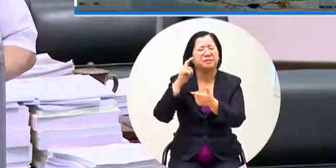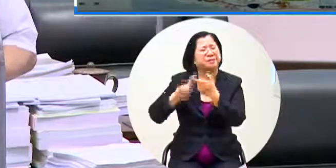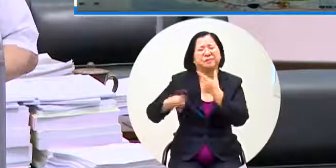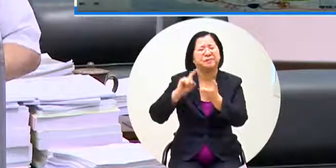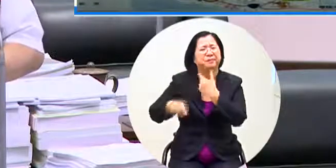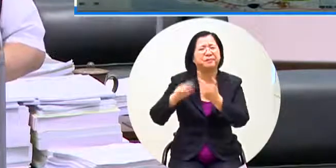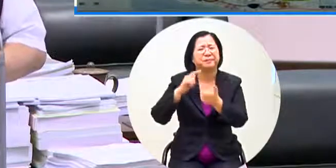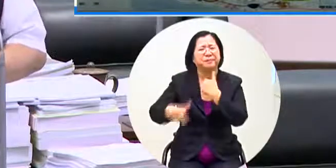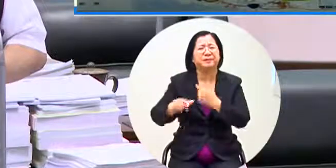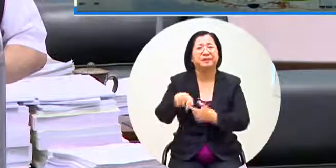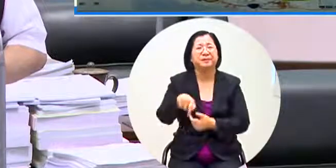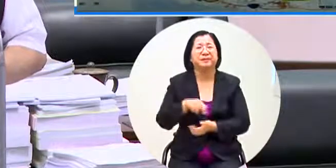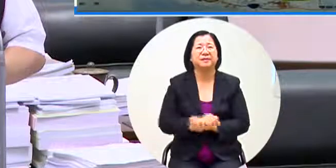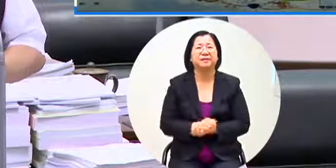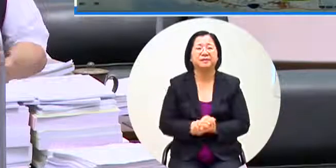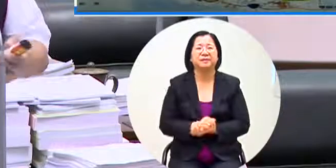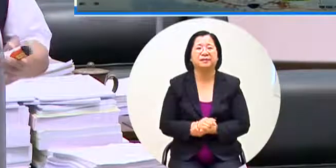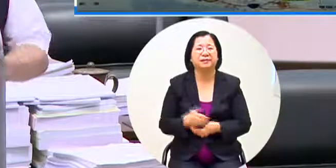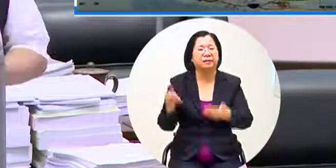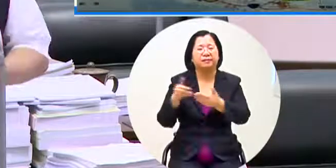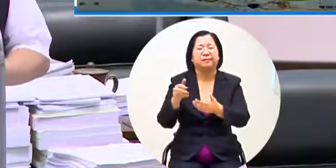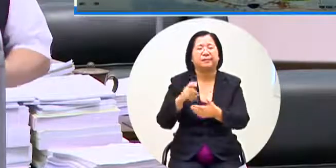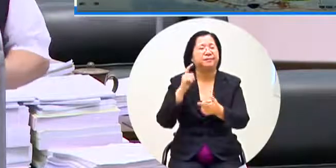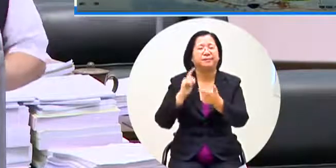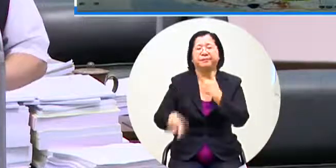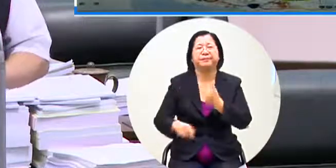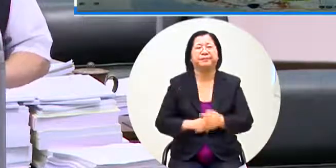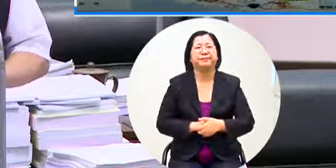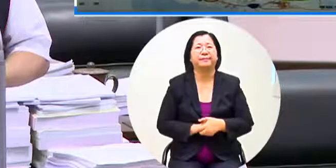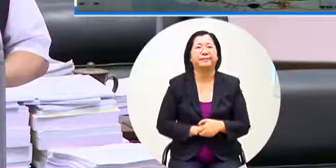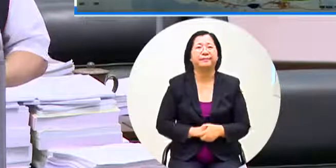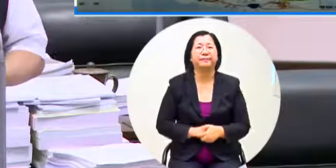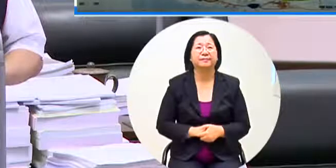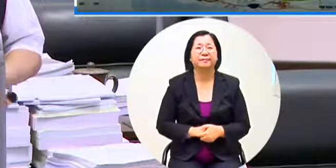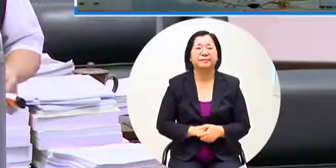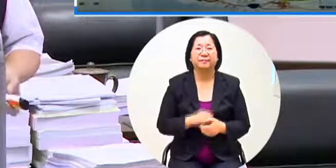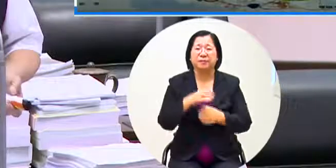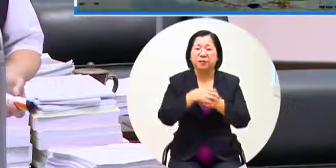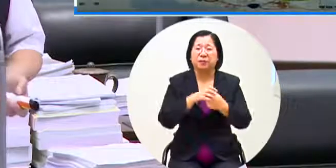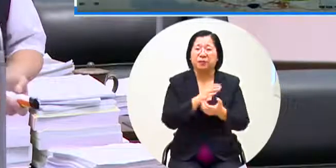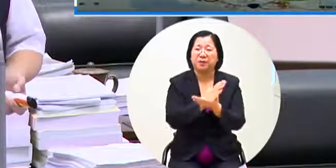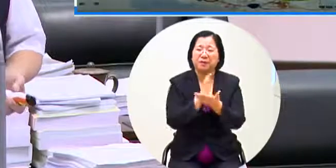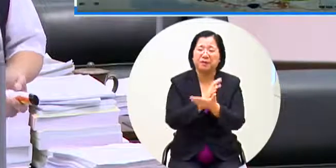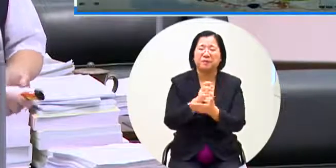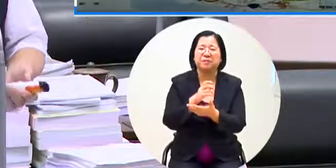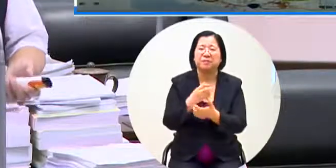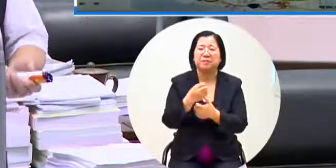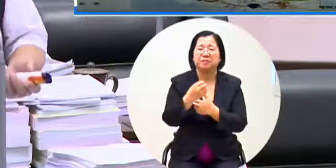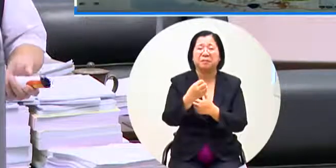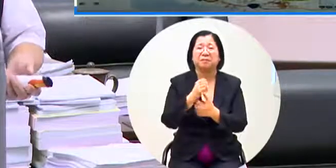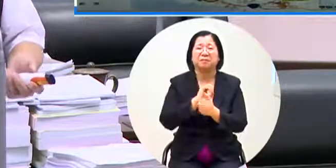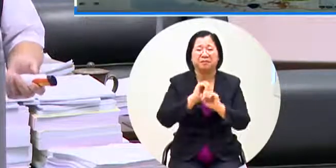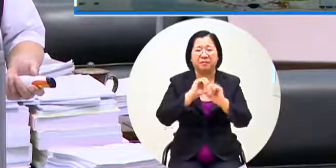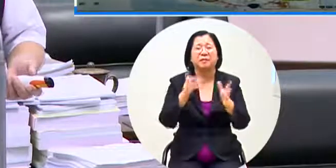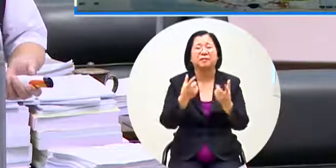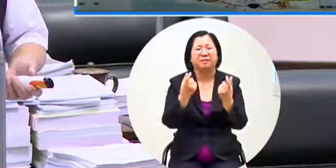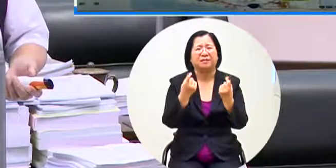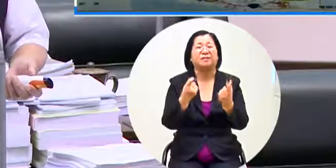发。环评的专家学者嘛安讲，啊，所以讲这个部分